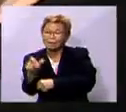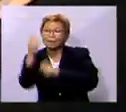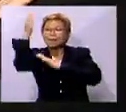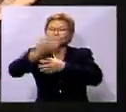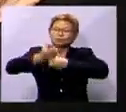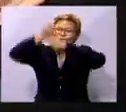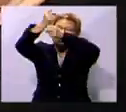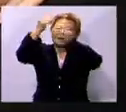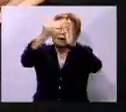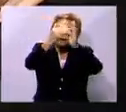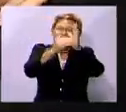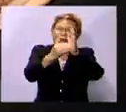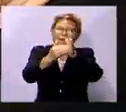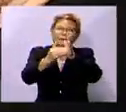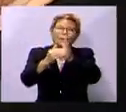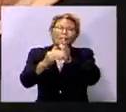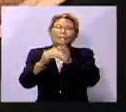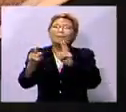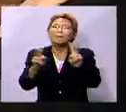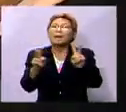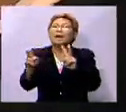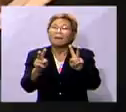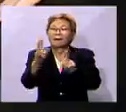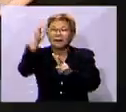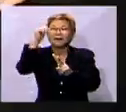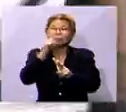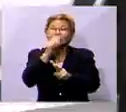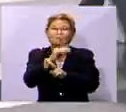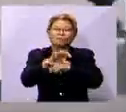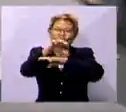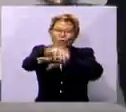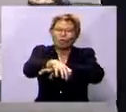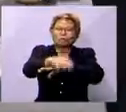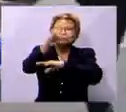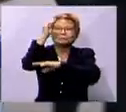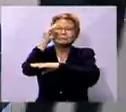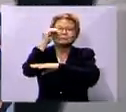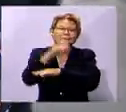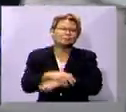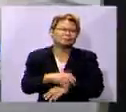muncul juara bagi acara PES lelaki dan wanita serta acara FOS wanita.